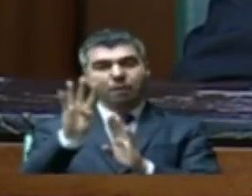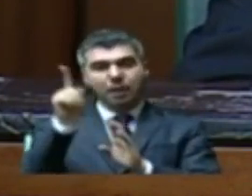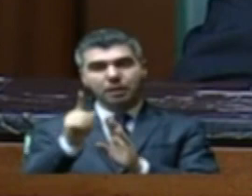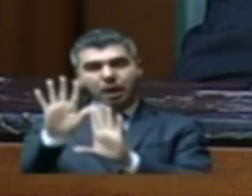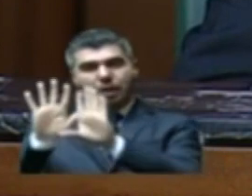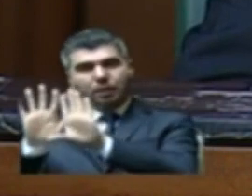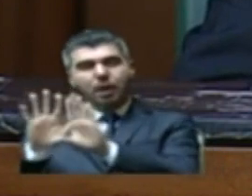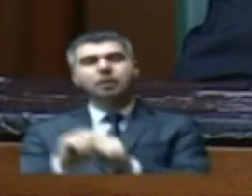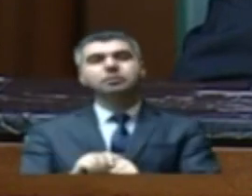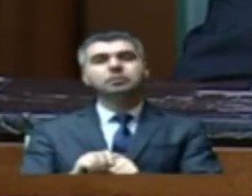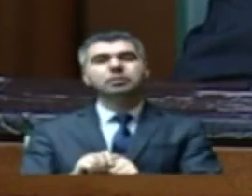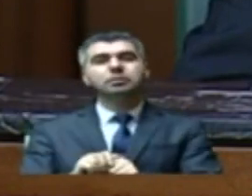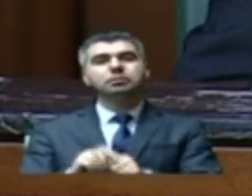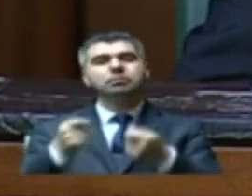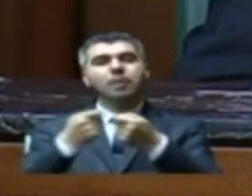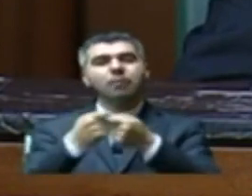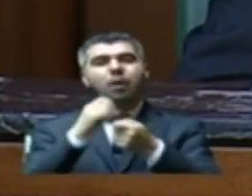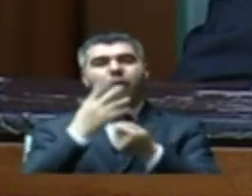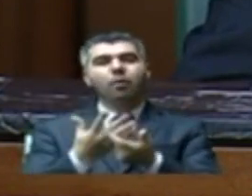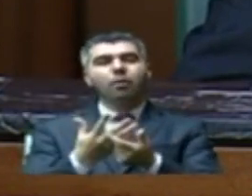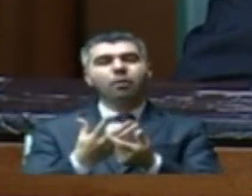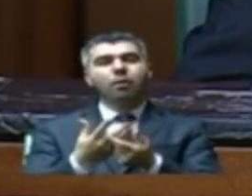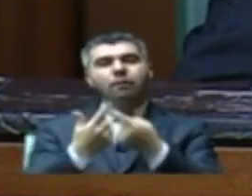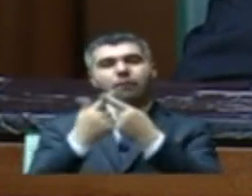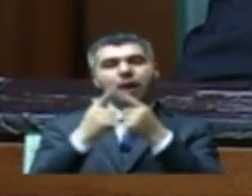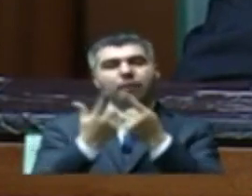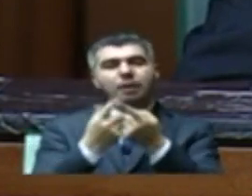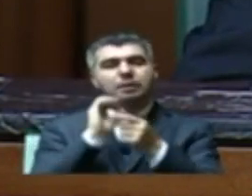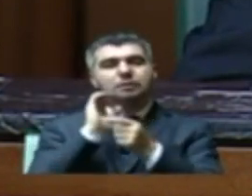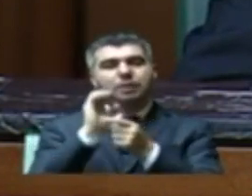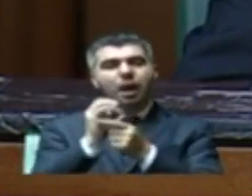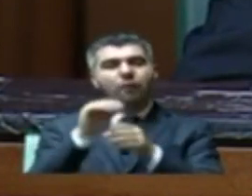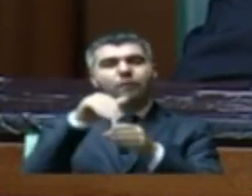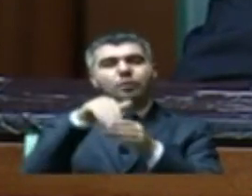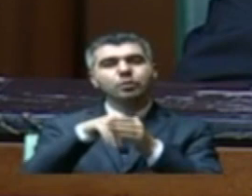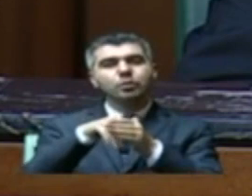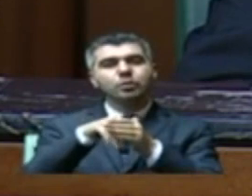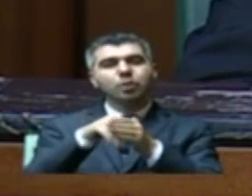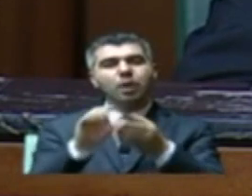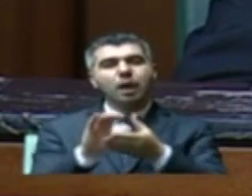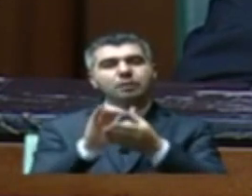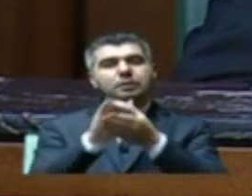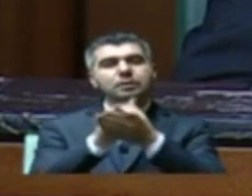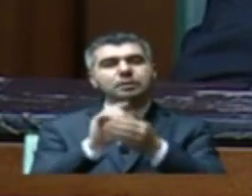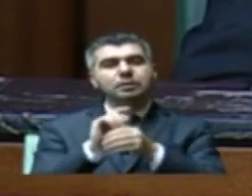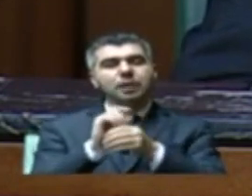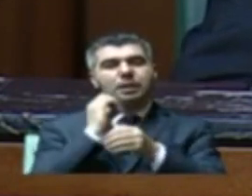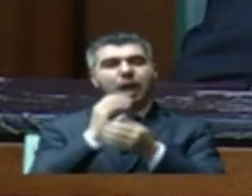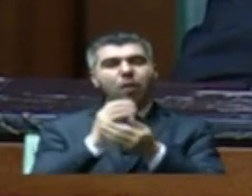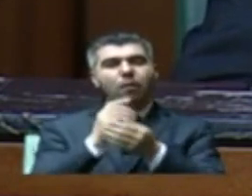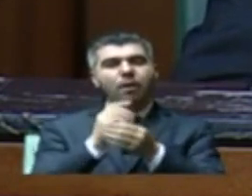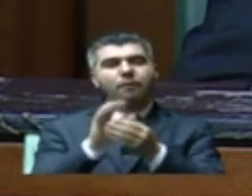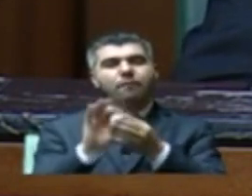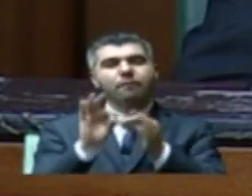41/10 المتعلق بتحديد شروط ومساطر الاستفادة من صندوق التكافل العائلي.